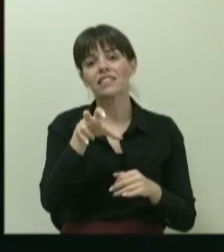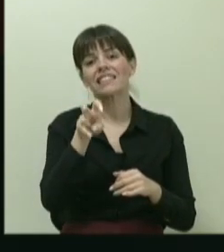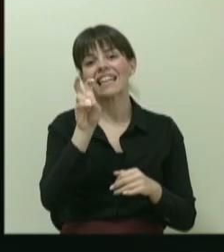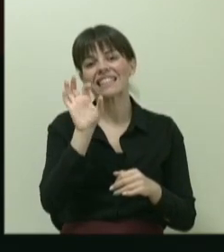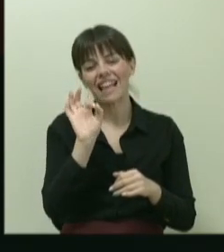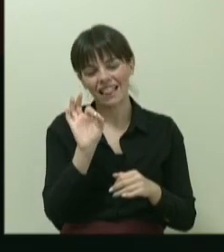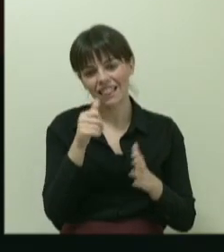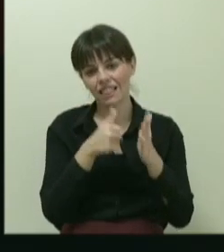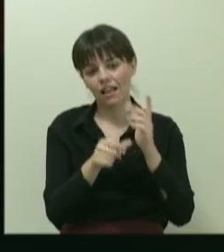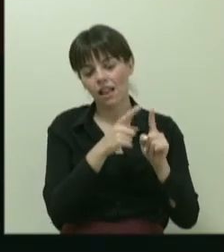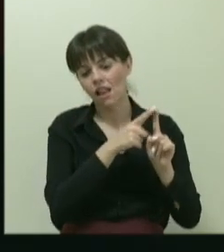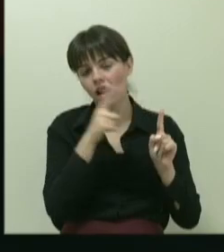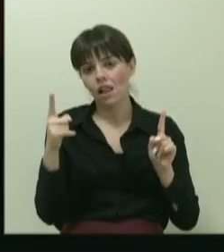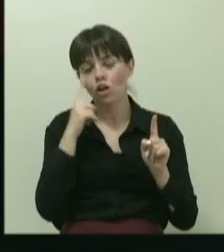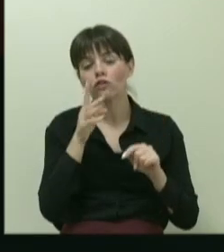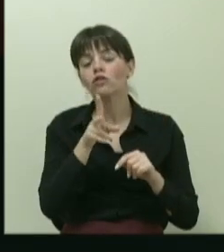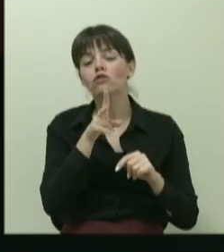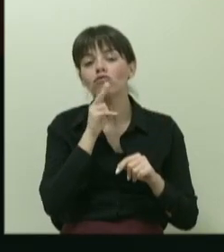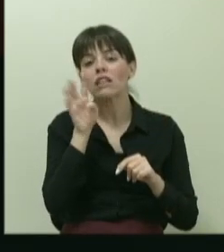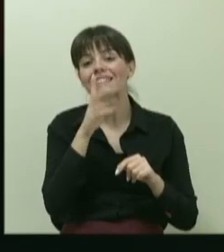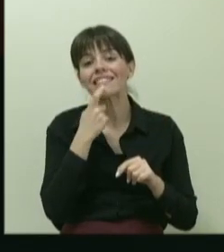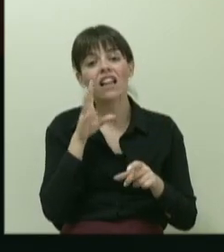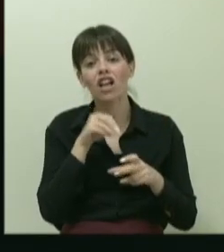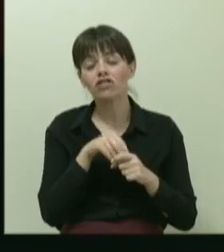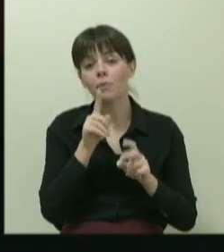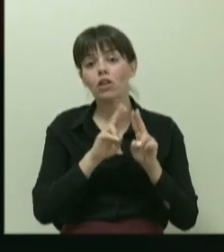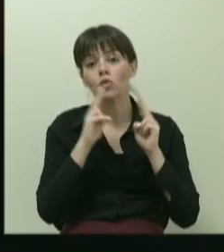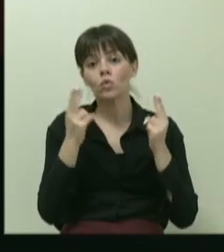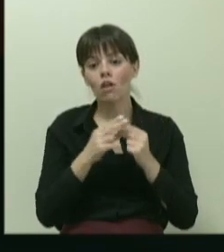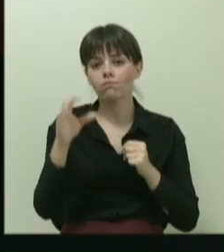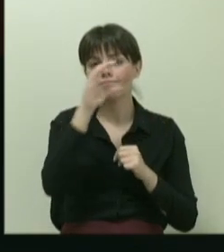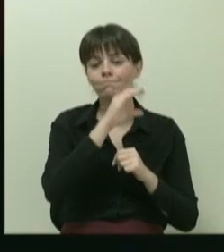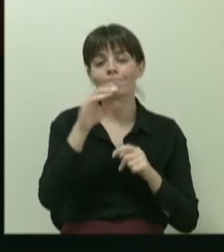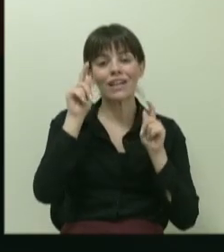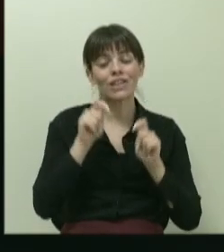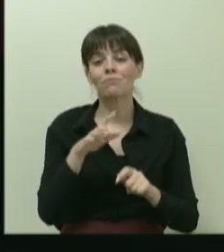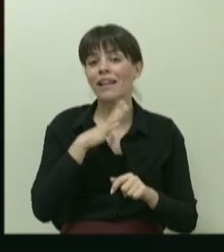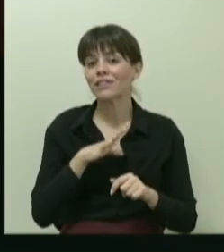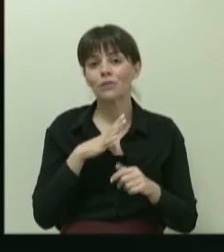1980'den bu tarafa son 40 yılda bir dünya turu yaptırmak istiyorum.